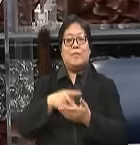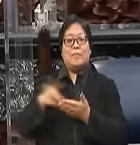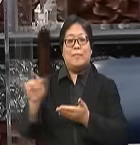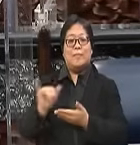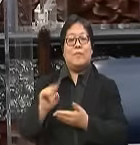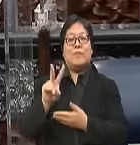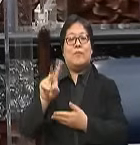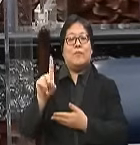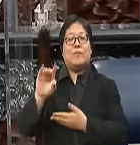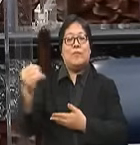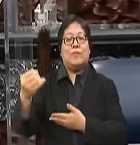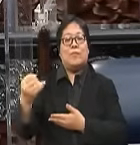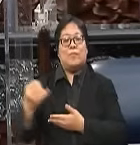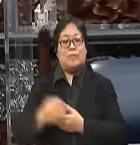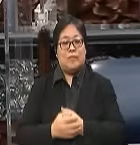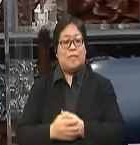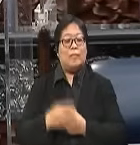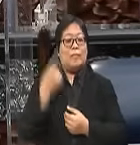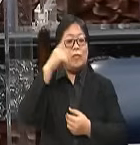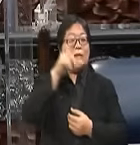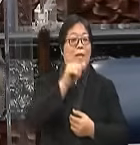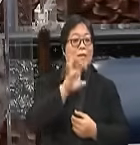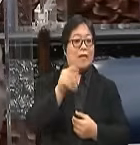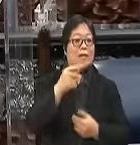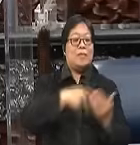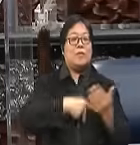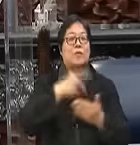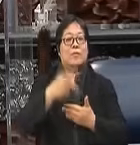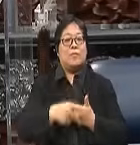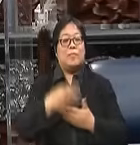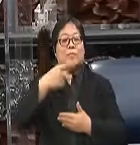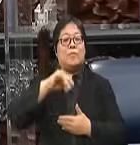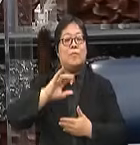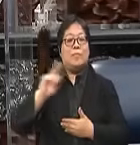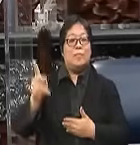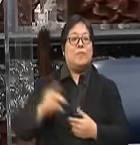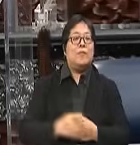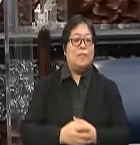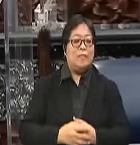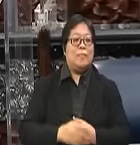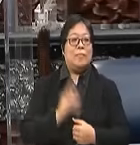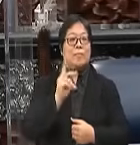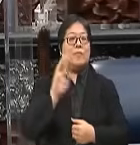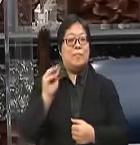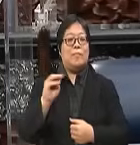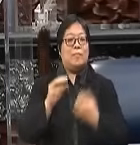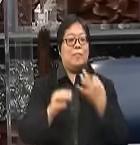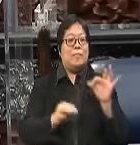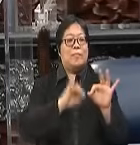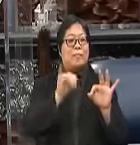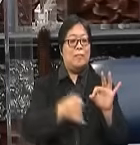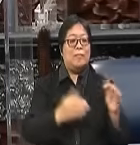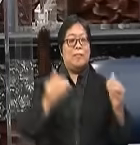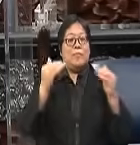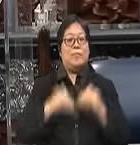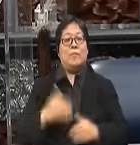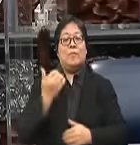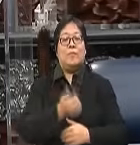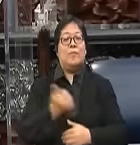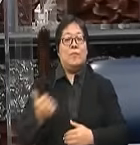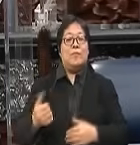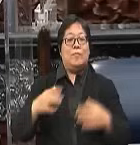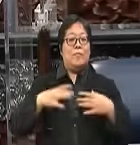ke-200 10 juta untuk Escape program pke kkmn9 juta bekalan